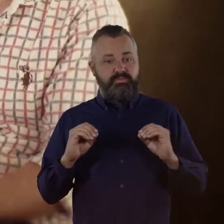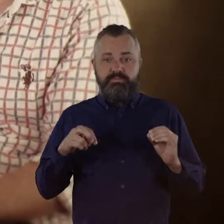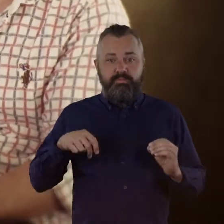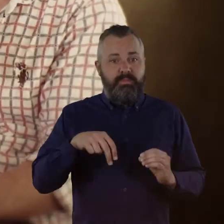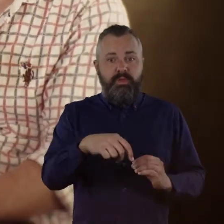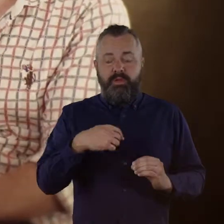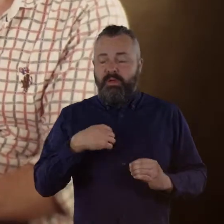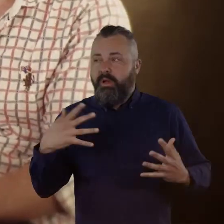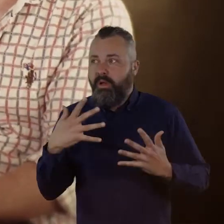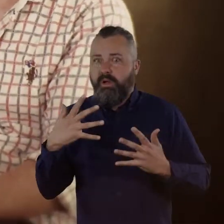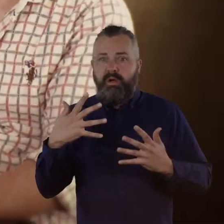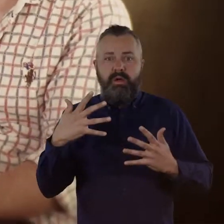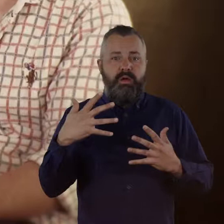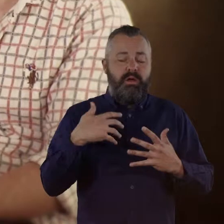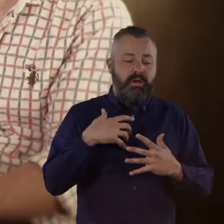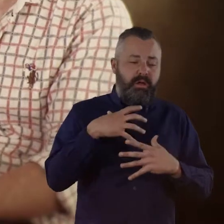pour moi.